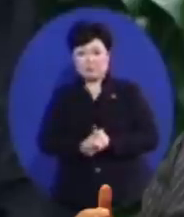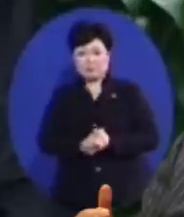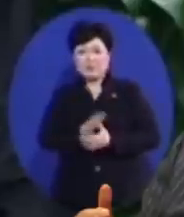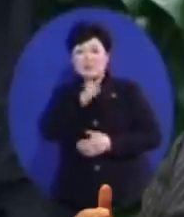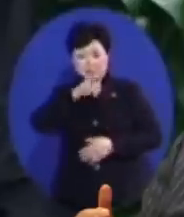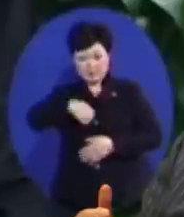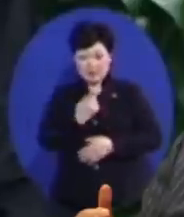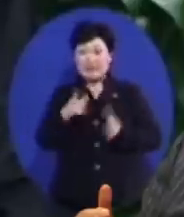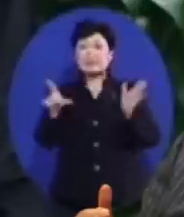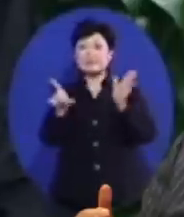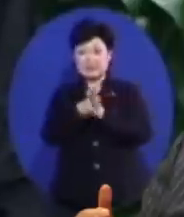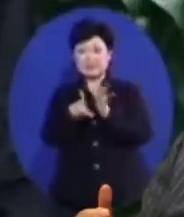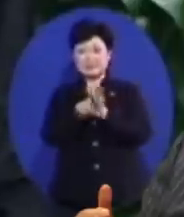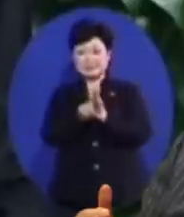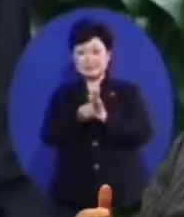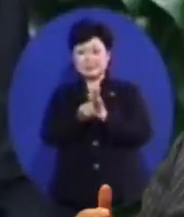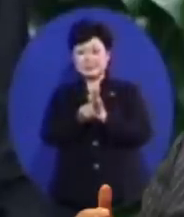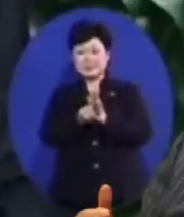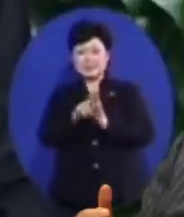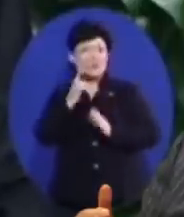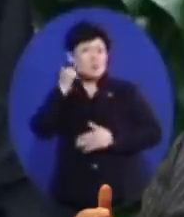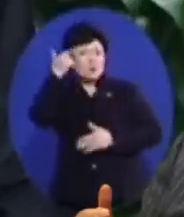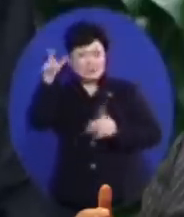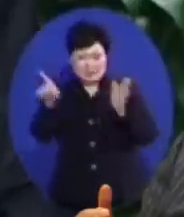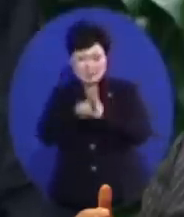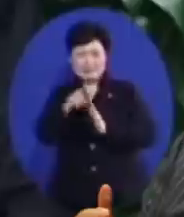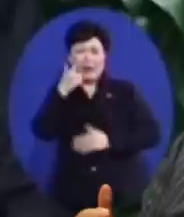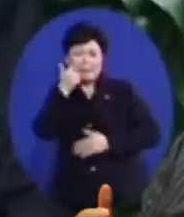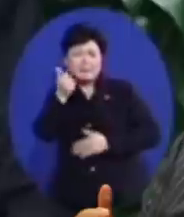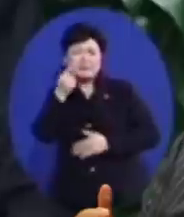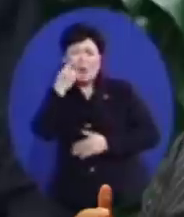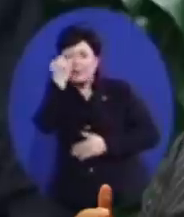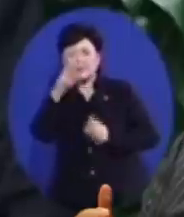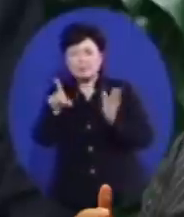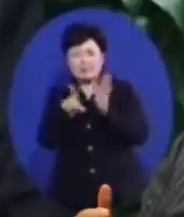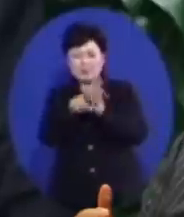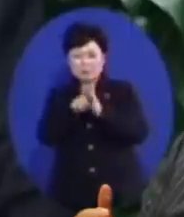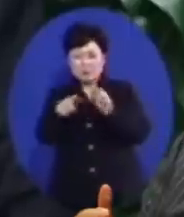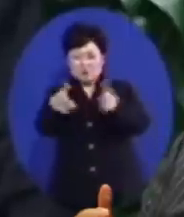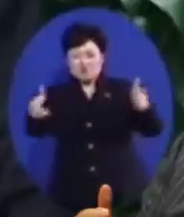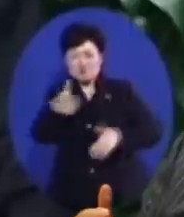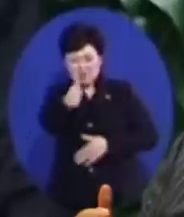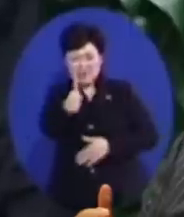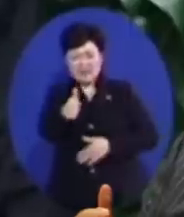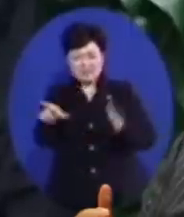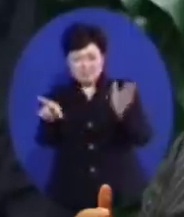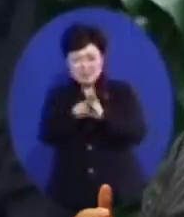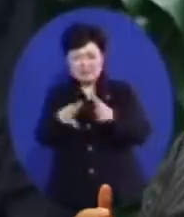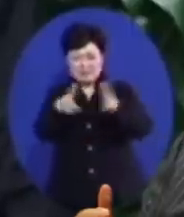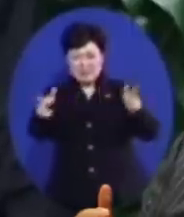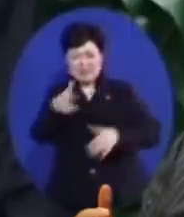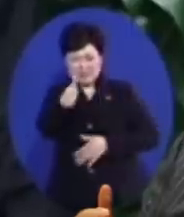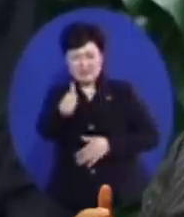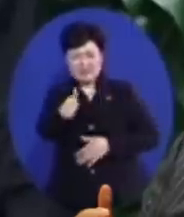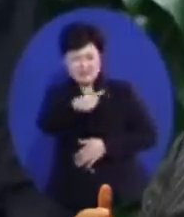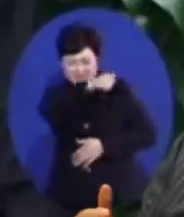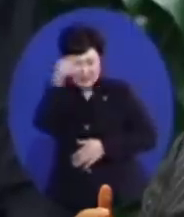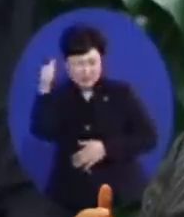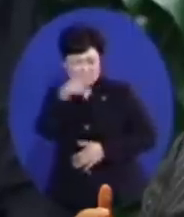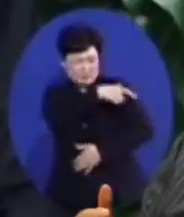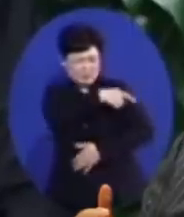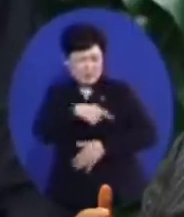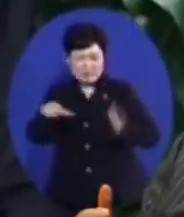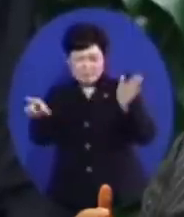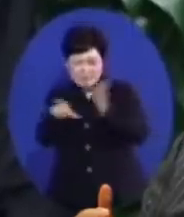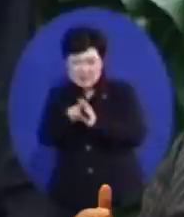자기 믿음, 목사님의 믿음, 아버지 어머니의 믿음, 구역장 믿음, 지역장 믿음, 우리 장로 집사님들의 믿음에